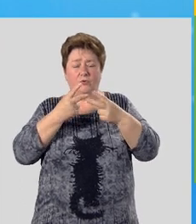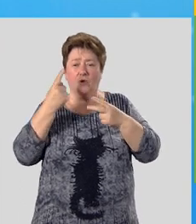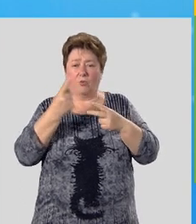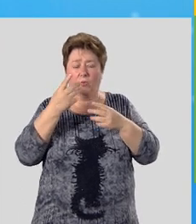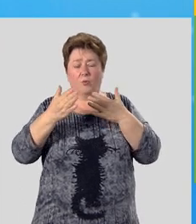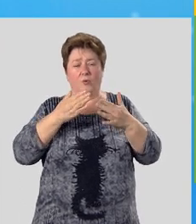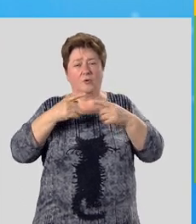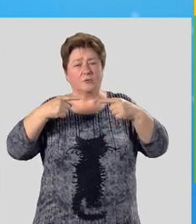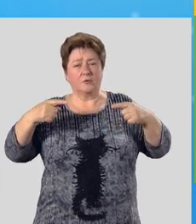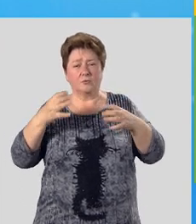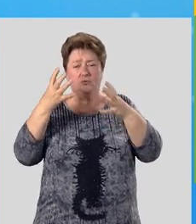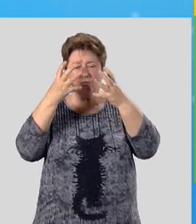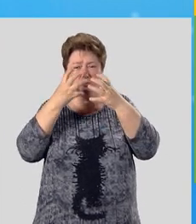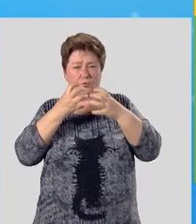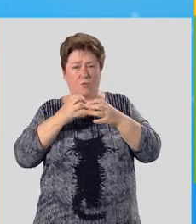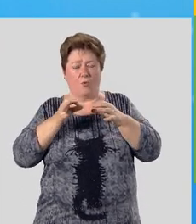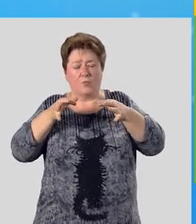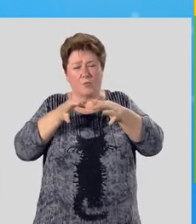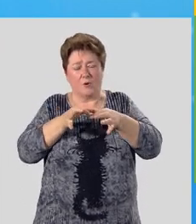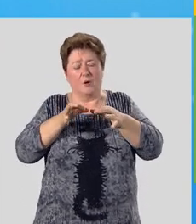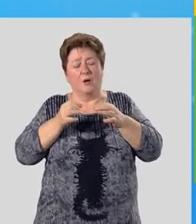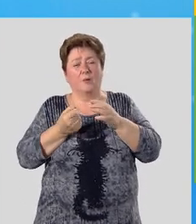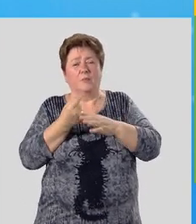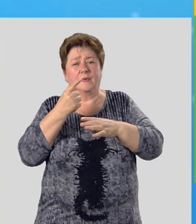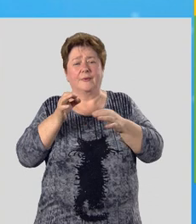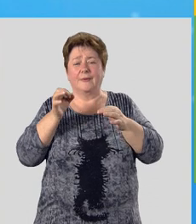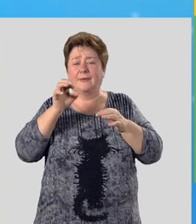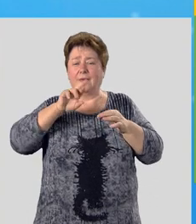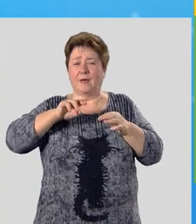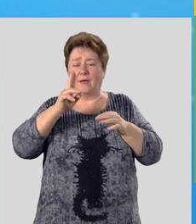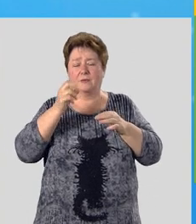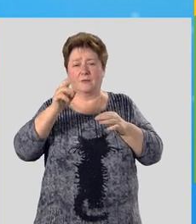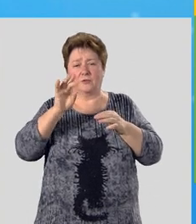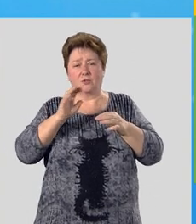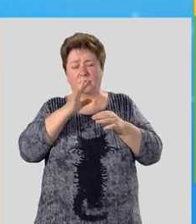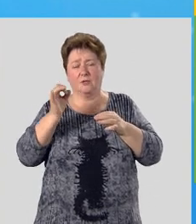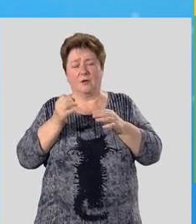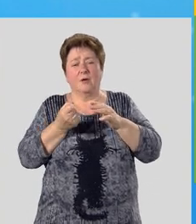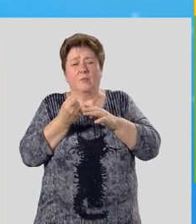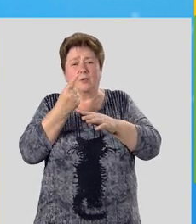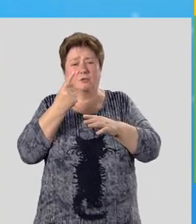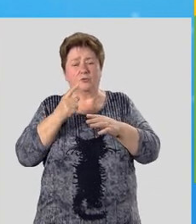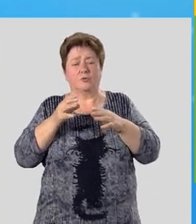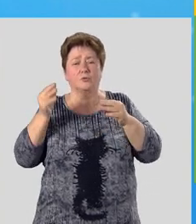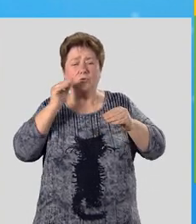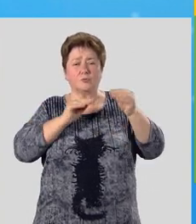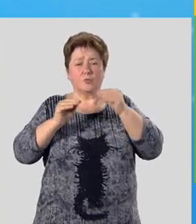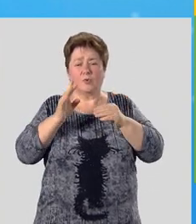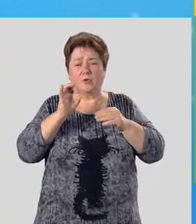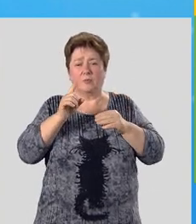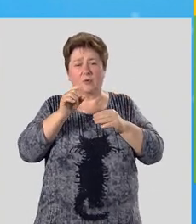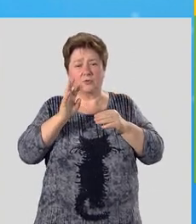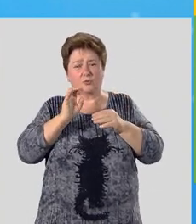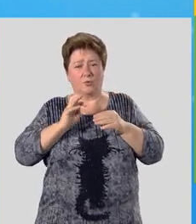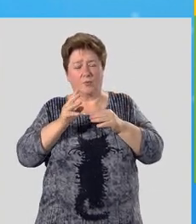или несколько темных округлых образований – ядрышки. В ядрышках происходит сборка